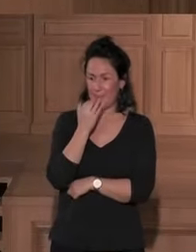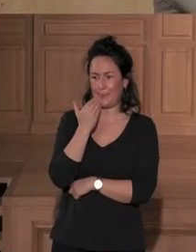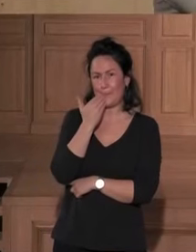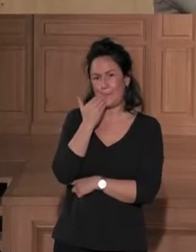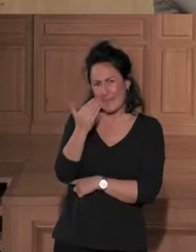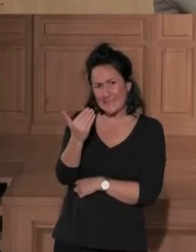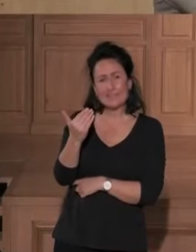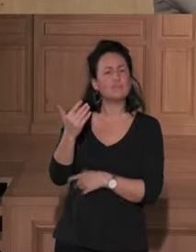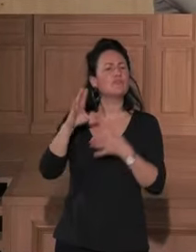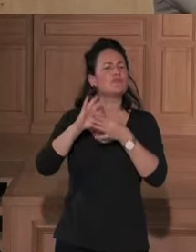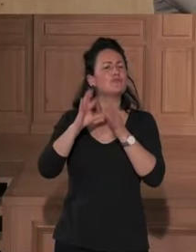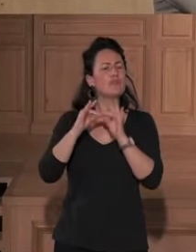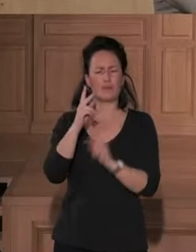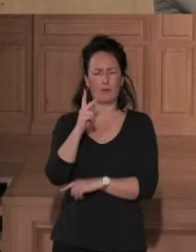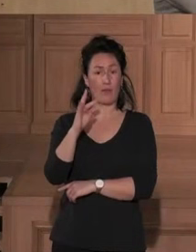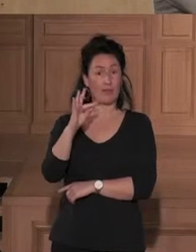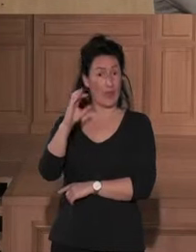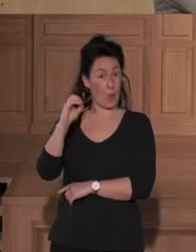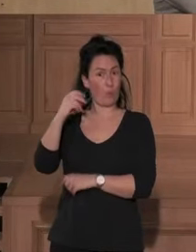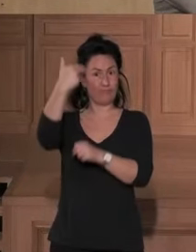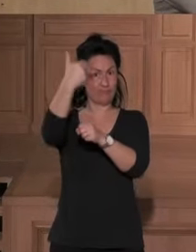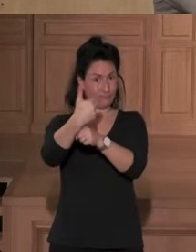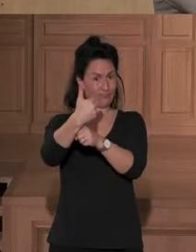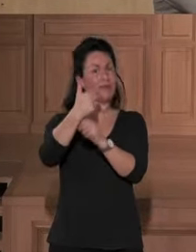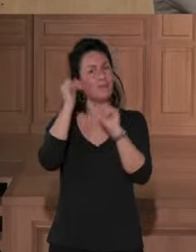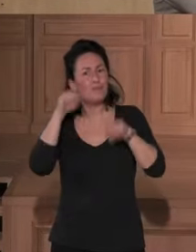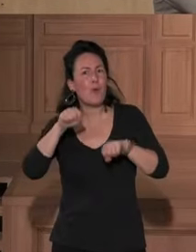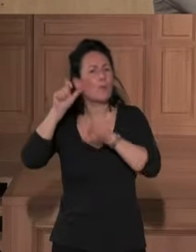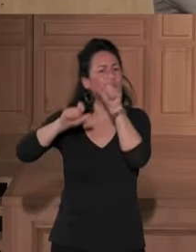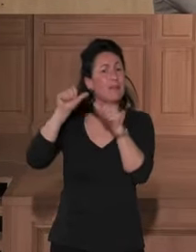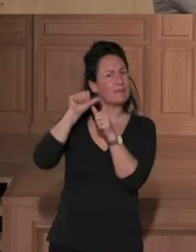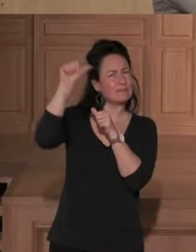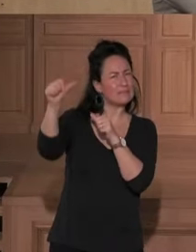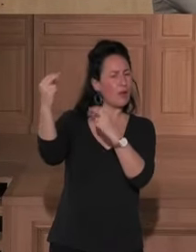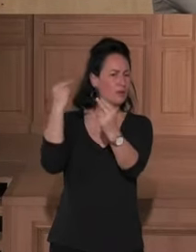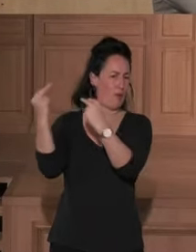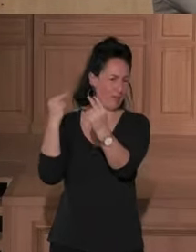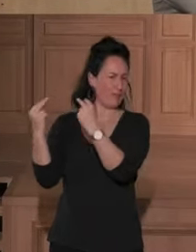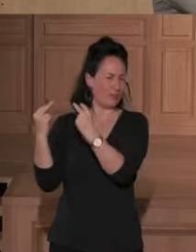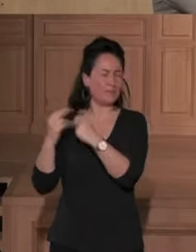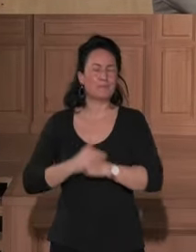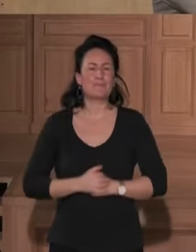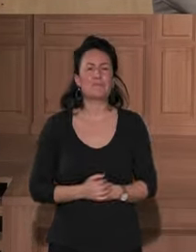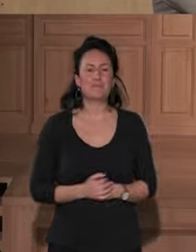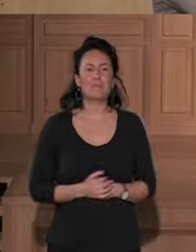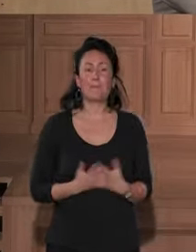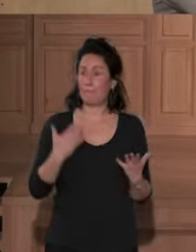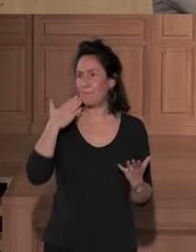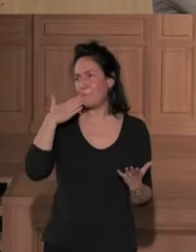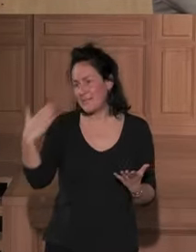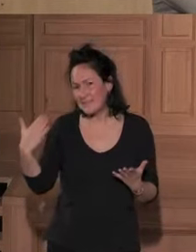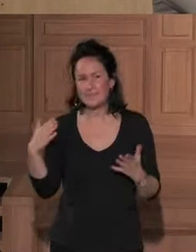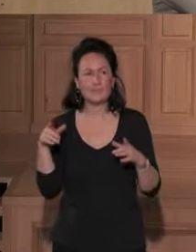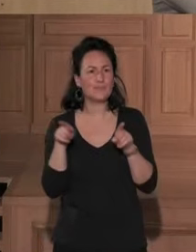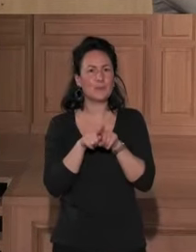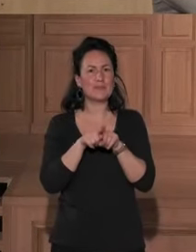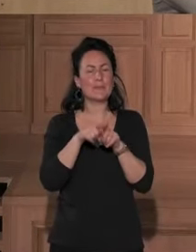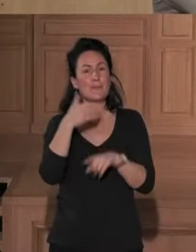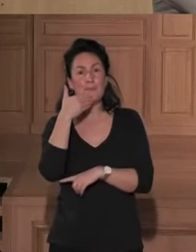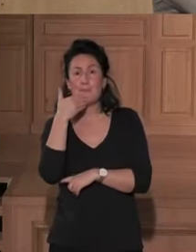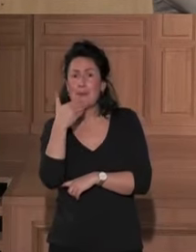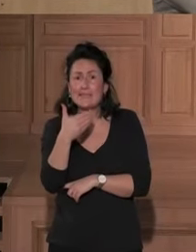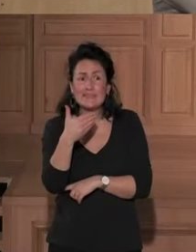chaîne KTO, qui nous permet d'être ensemble, et encore une fois, ensemble et relié à ceux qui sont chez eux. Remercier toutes les personnes